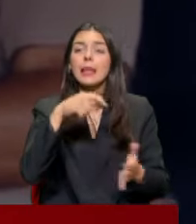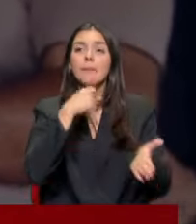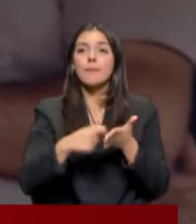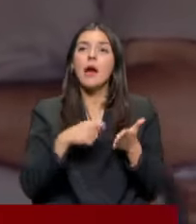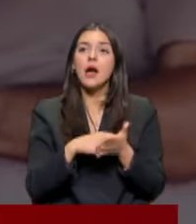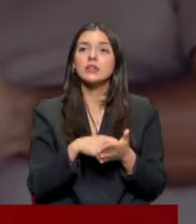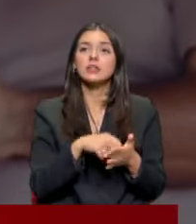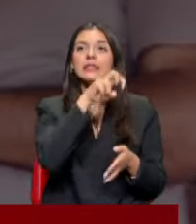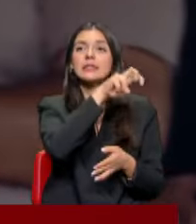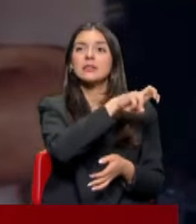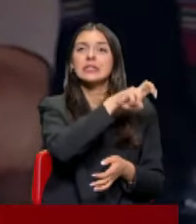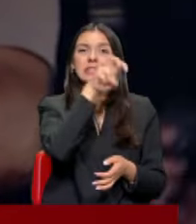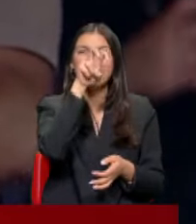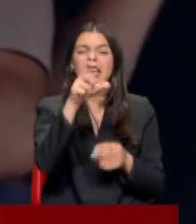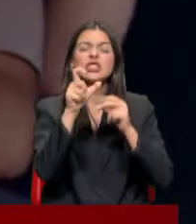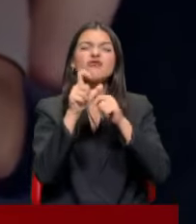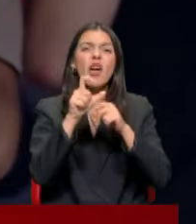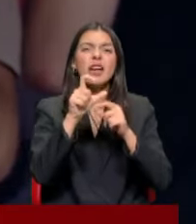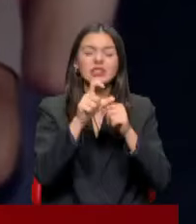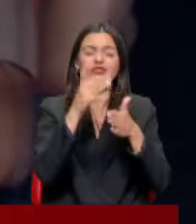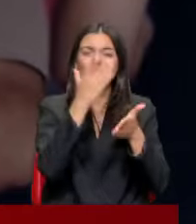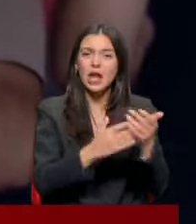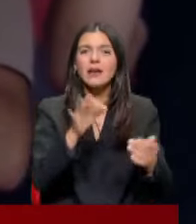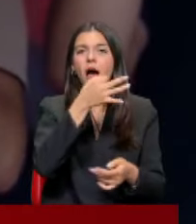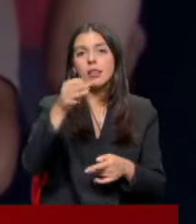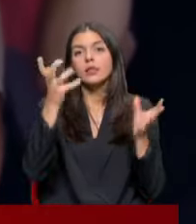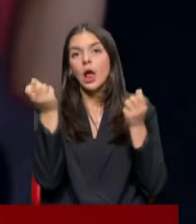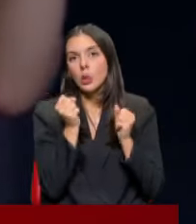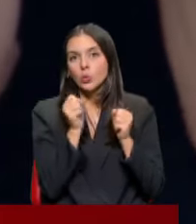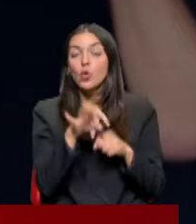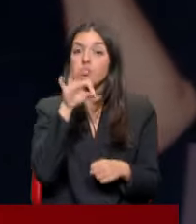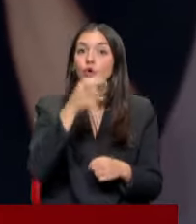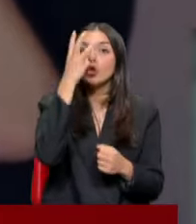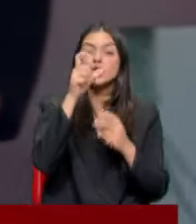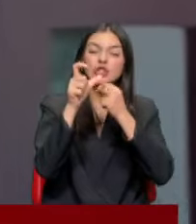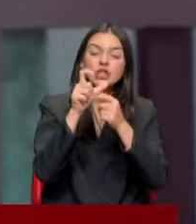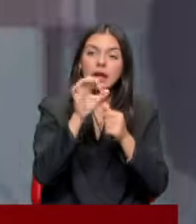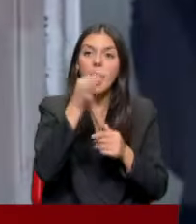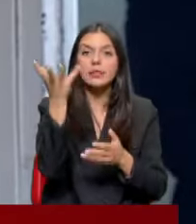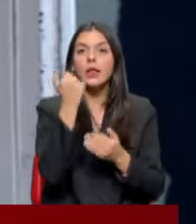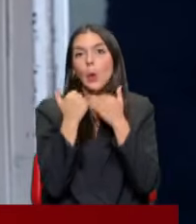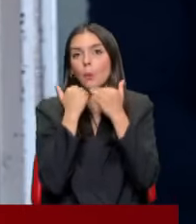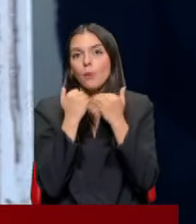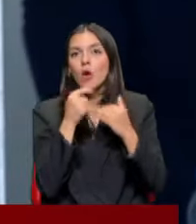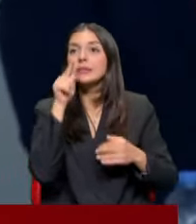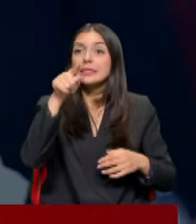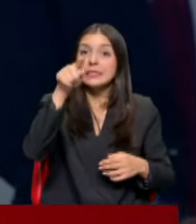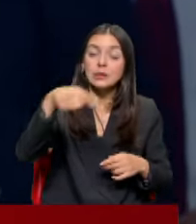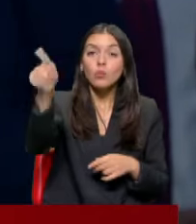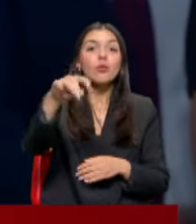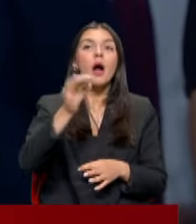maaşı 8 çeyrek altın alıyordu. Bugün 3 çeyrek alamıyor. Siz bu